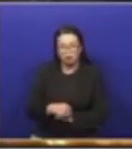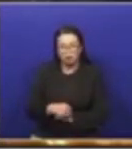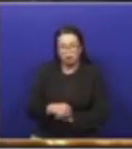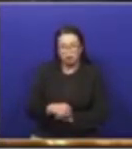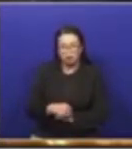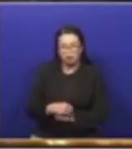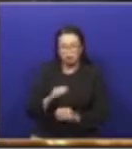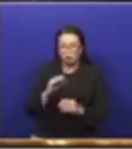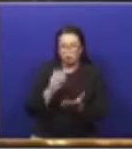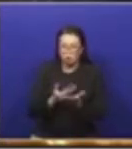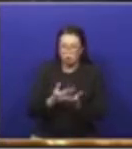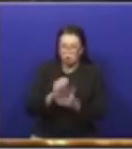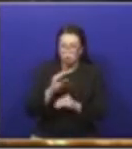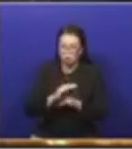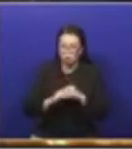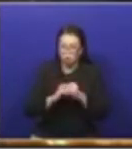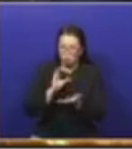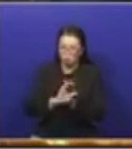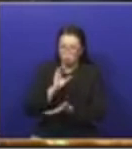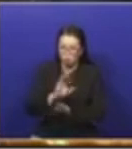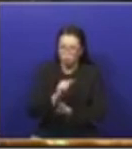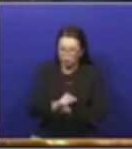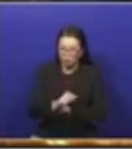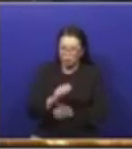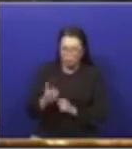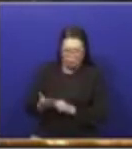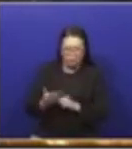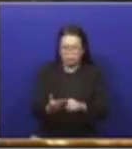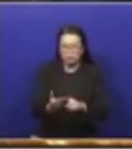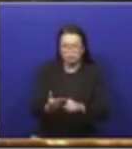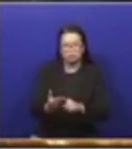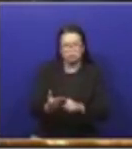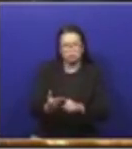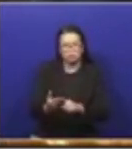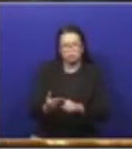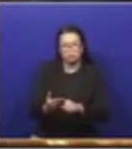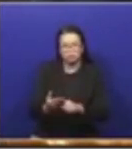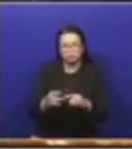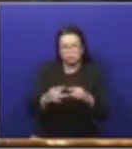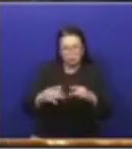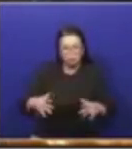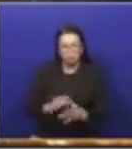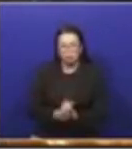คะเดี๋ยวว่าจะโอนกลับเลยครับแต่โครงการแบบนี้ไม่ควรทำมาตั้งแต่ในงบ3ด้วยซ้ำอย่าทำแบบนี้มีการแก้ไขปัญหาที่ดินของประชาชนไม่มีความหวังนะครับ